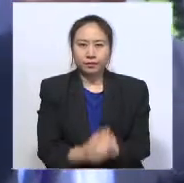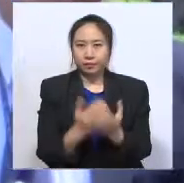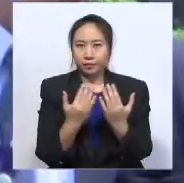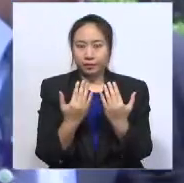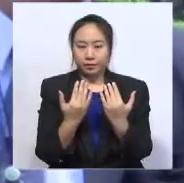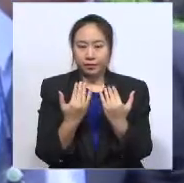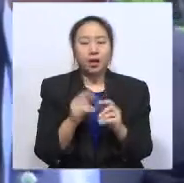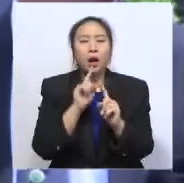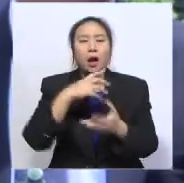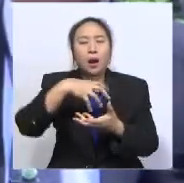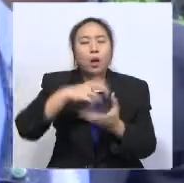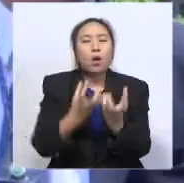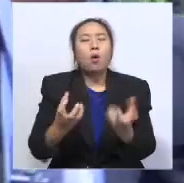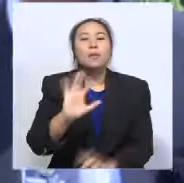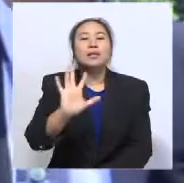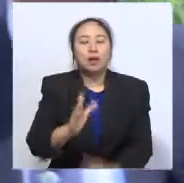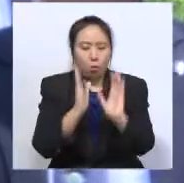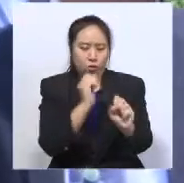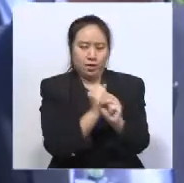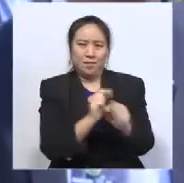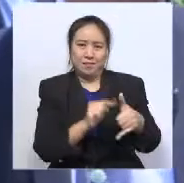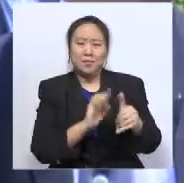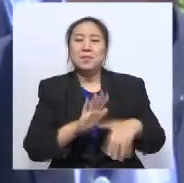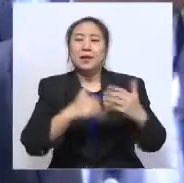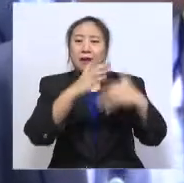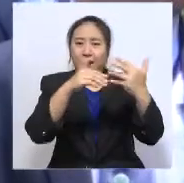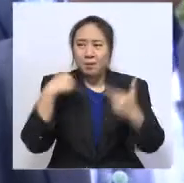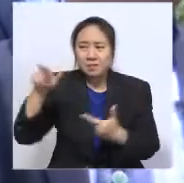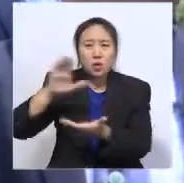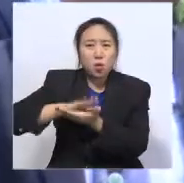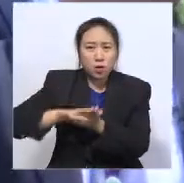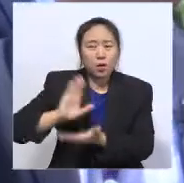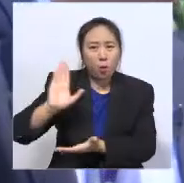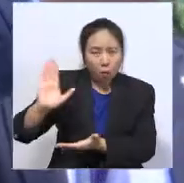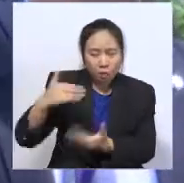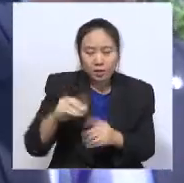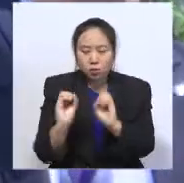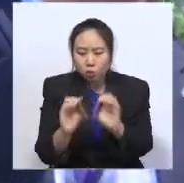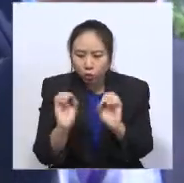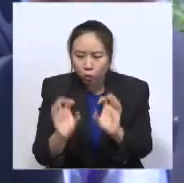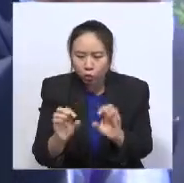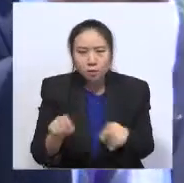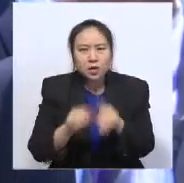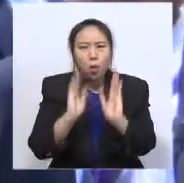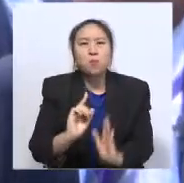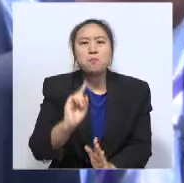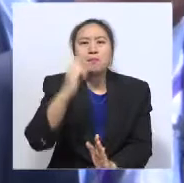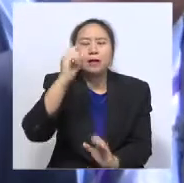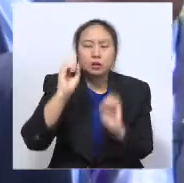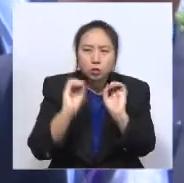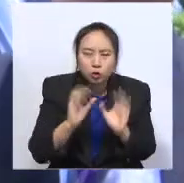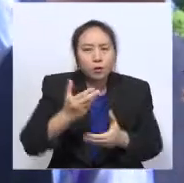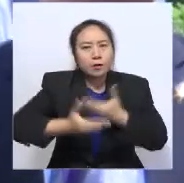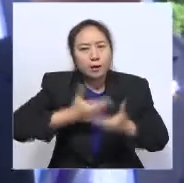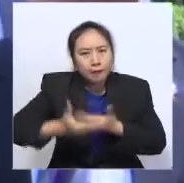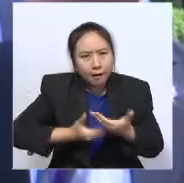อย่าพูดถึงการเขาพัฒนาคนไงเขาจะมีโรงเรียนของเขาที่จะสอนบิสเนสสอนยังทำเนียคนรุ่นใหม่ในการค้าประกอบการร